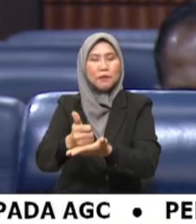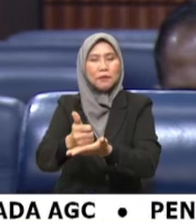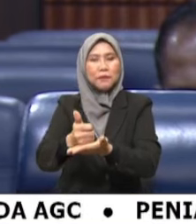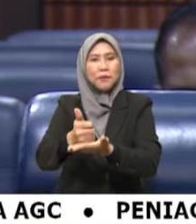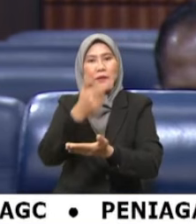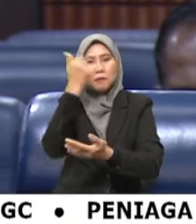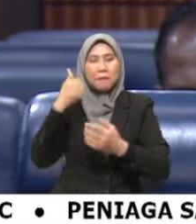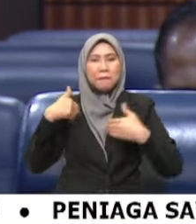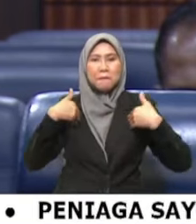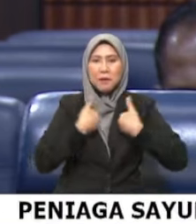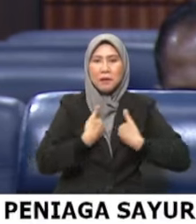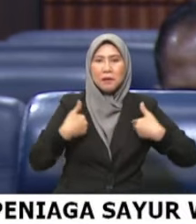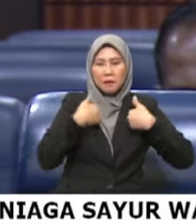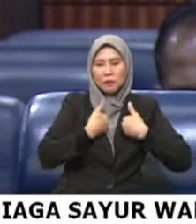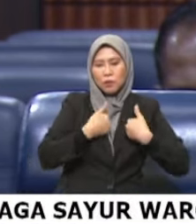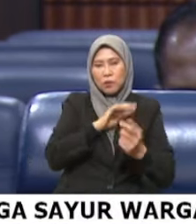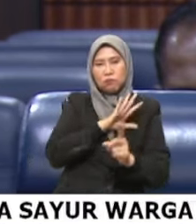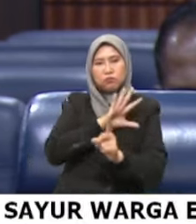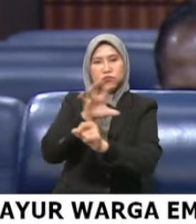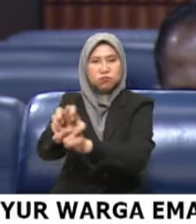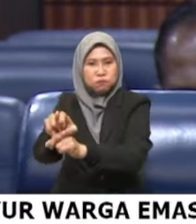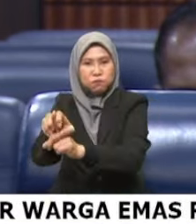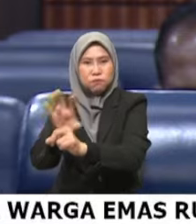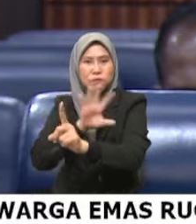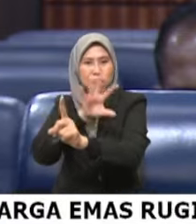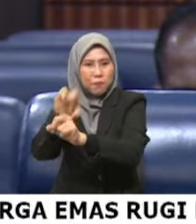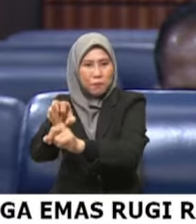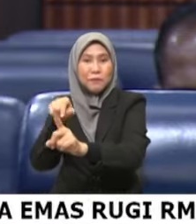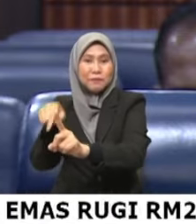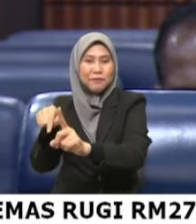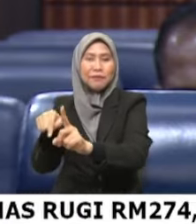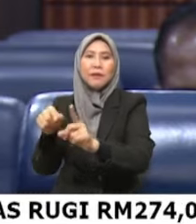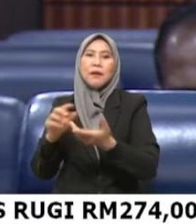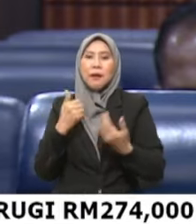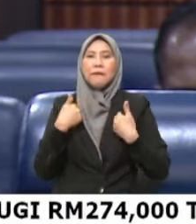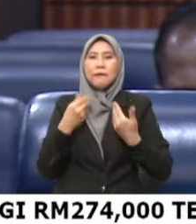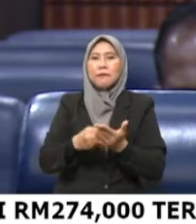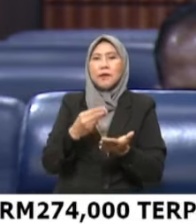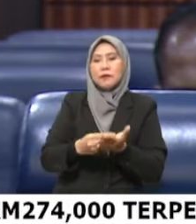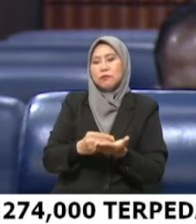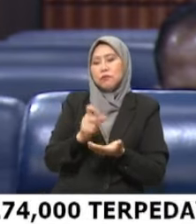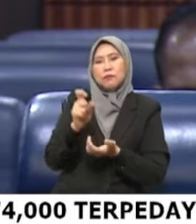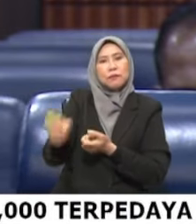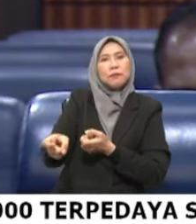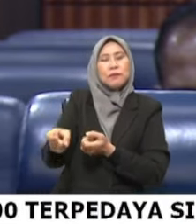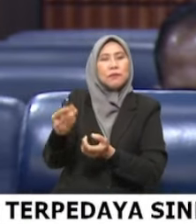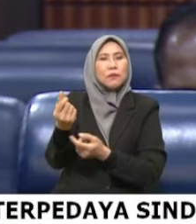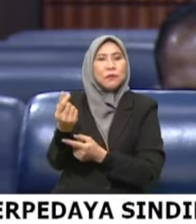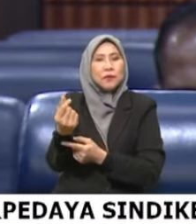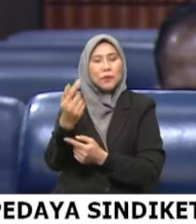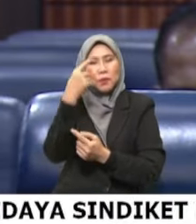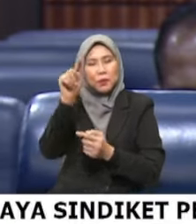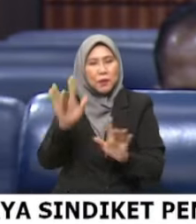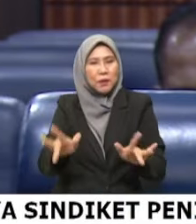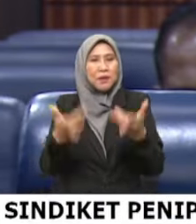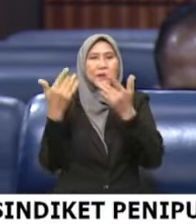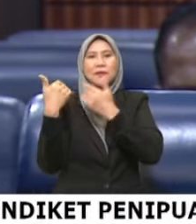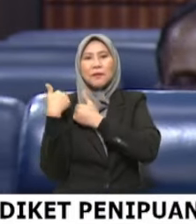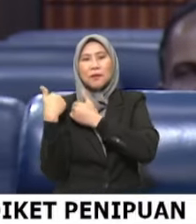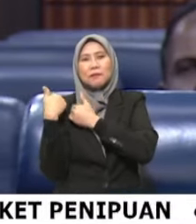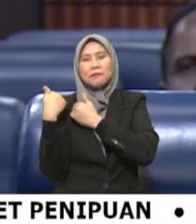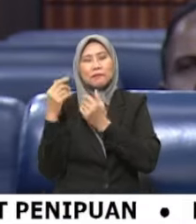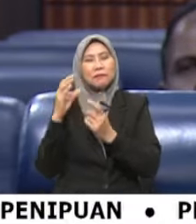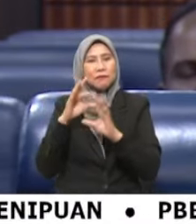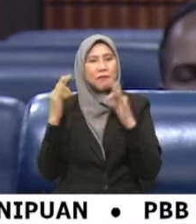buas yang disediakan oleh Jabatan Kebajikan Masyarakat bagi meringankan beban mangsa atau